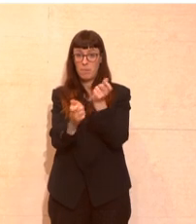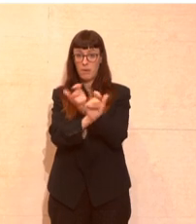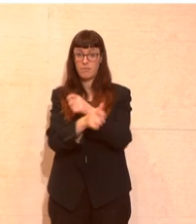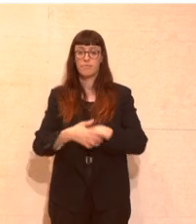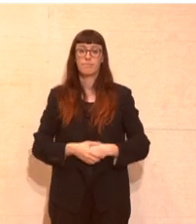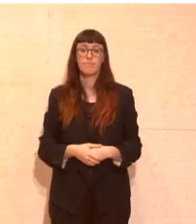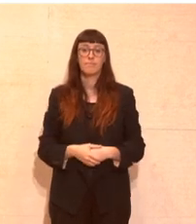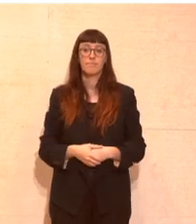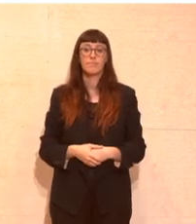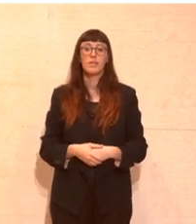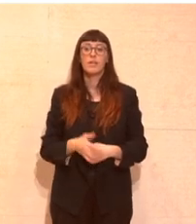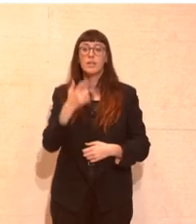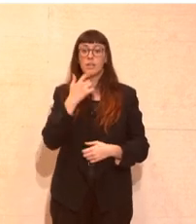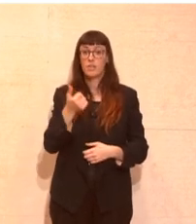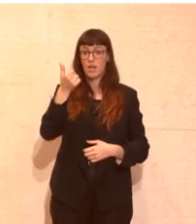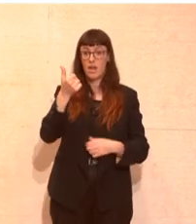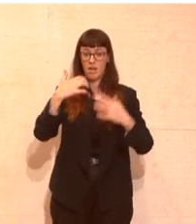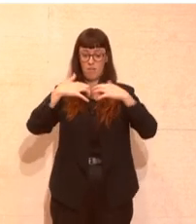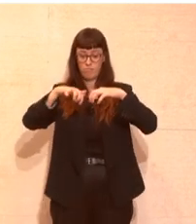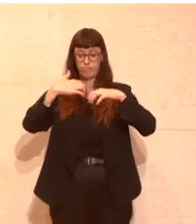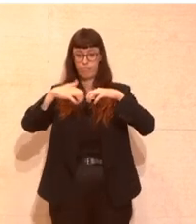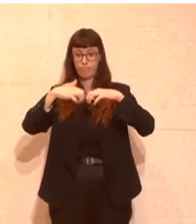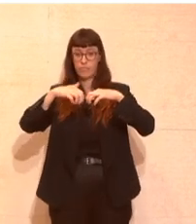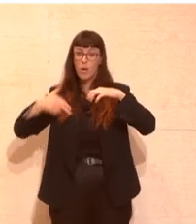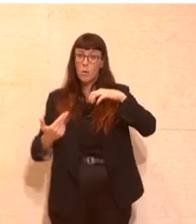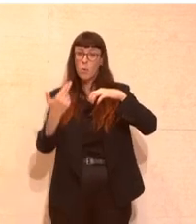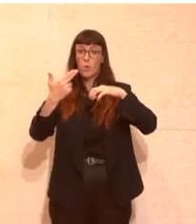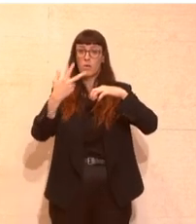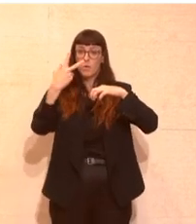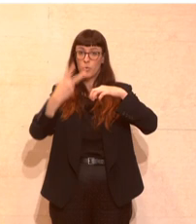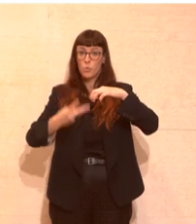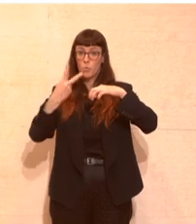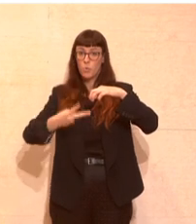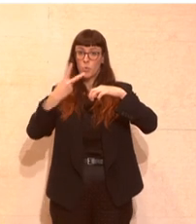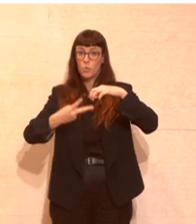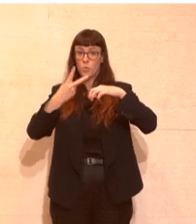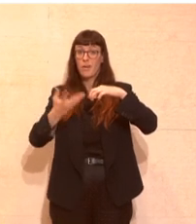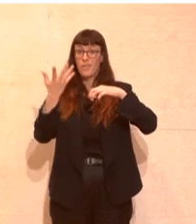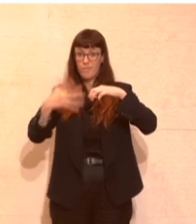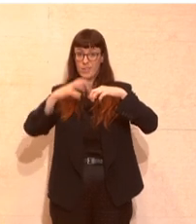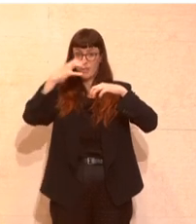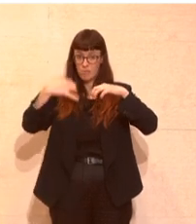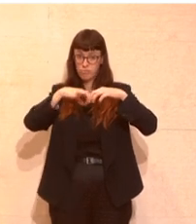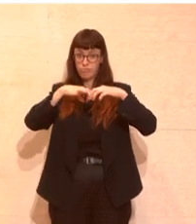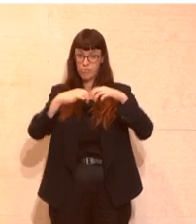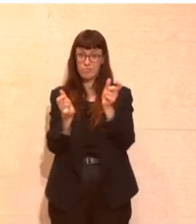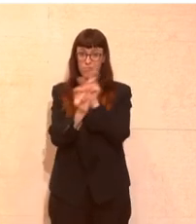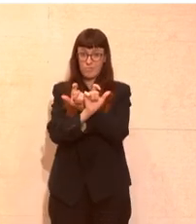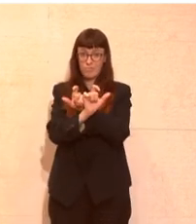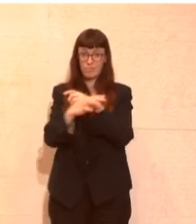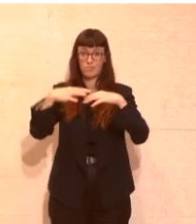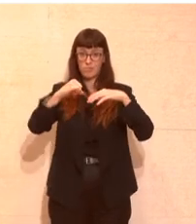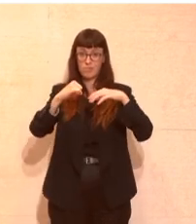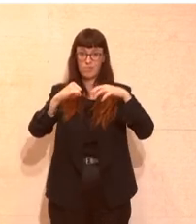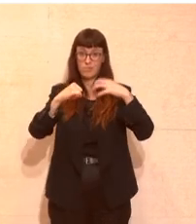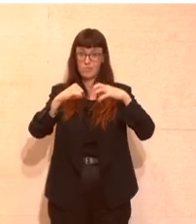lui permettre de remonter à la surface des océans. Puis après ça, ces hémisphères changeront de rôle. Donc, je crois que tous les adolescents